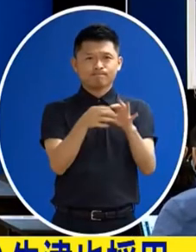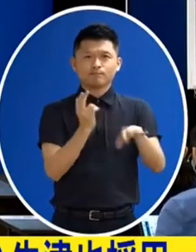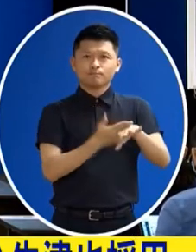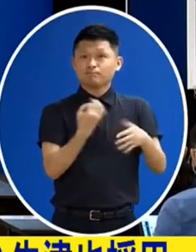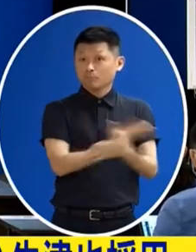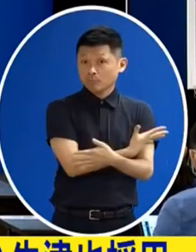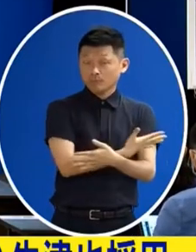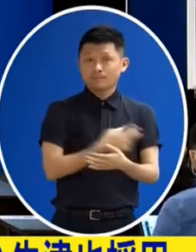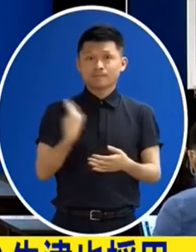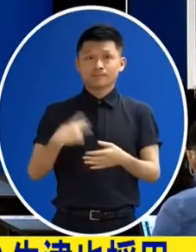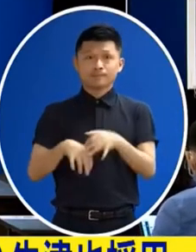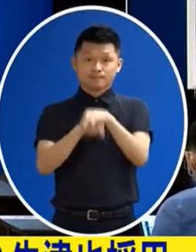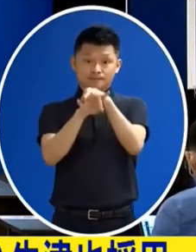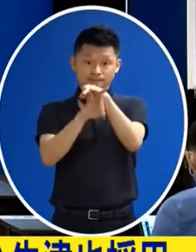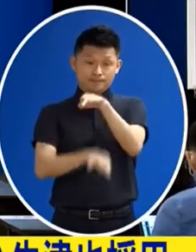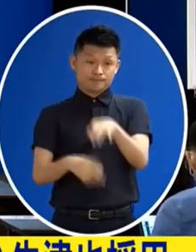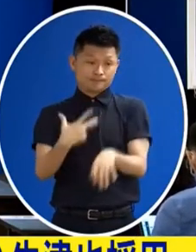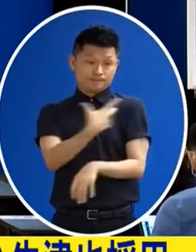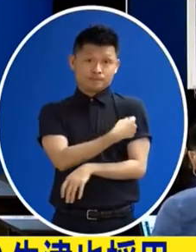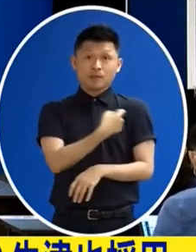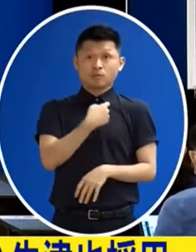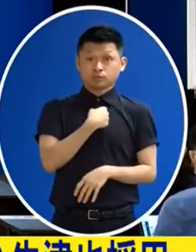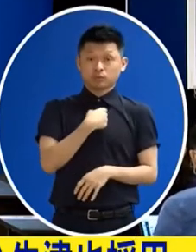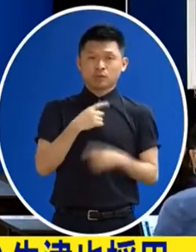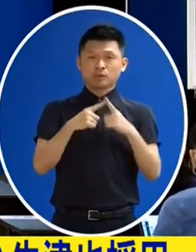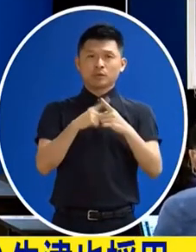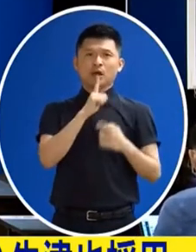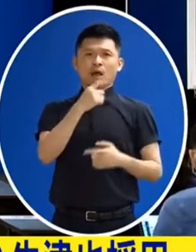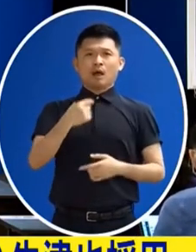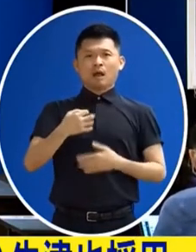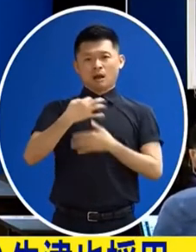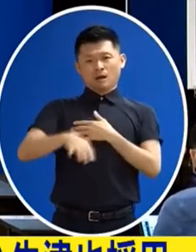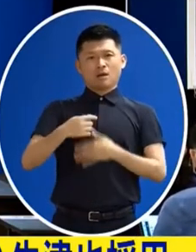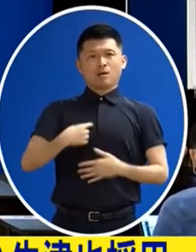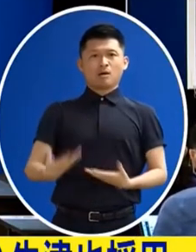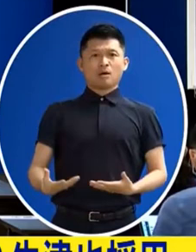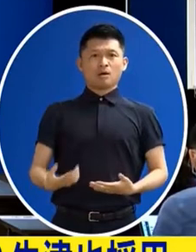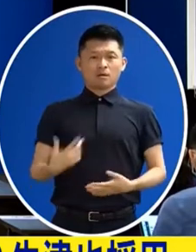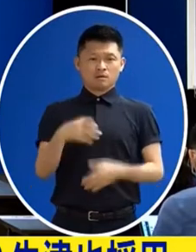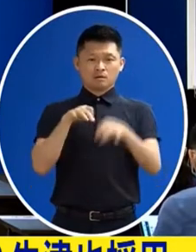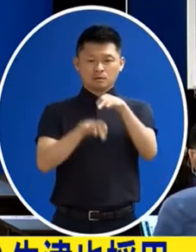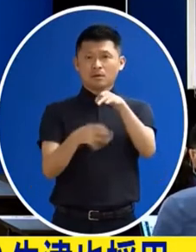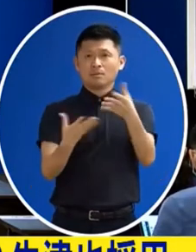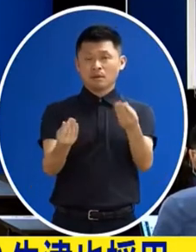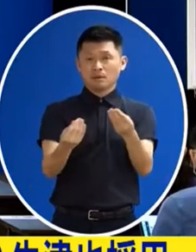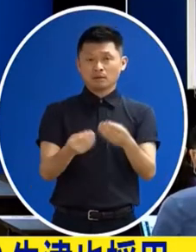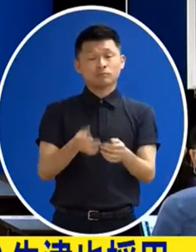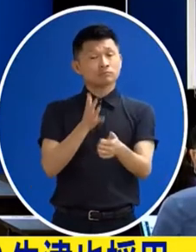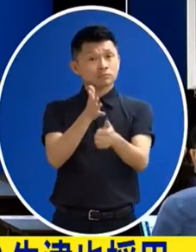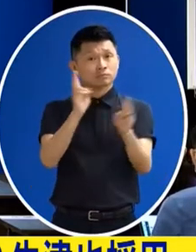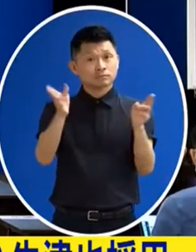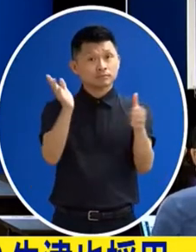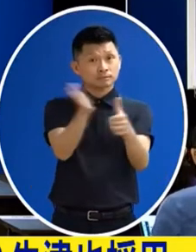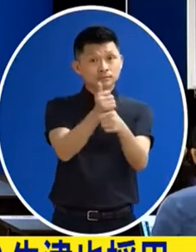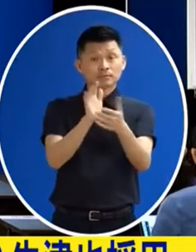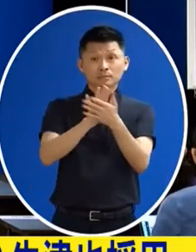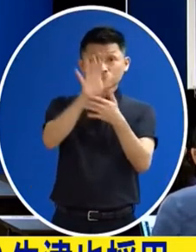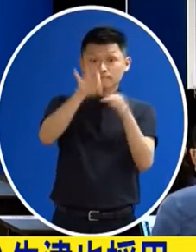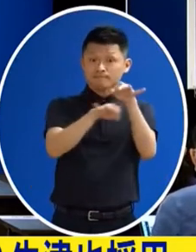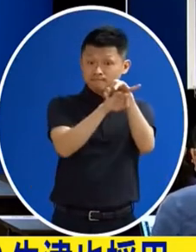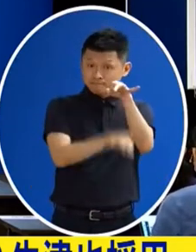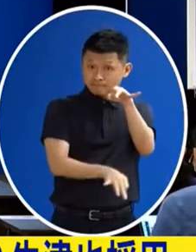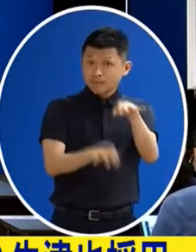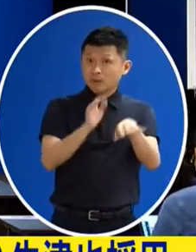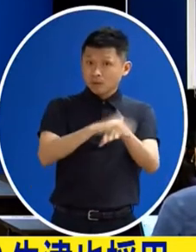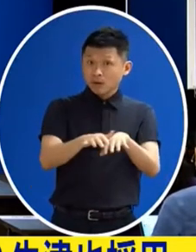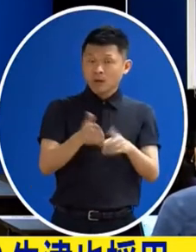是，目前造册施打的疫苗都会有人出来说自己被漏掉，没有被造册到，那想请问指挥中心未来还会再造册吗？